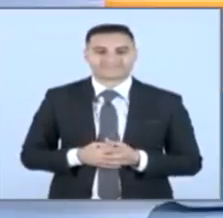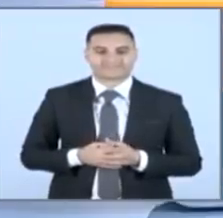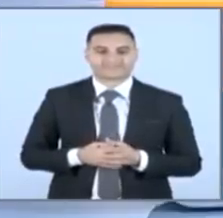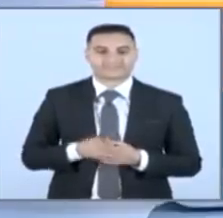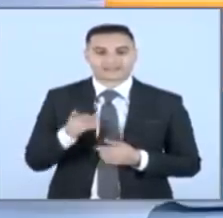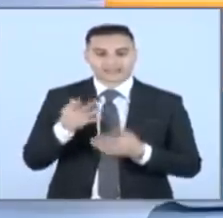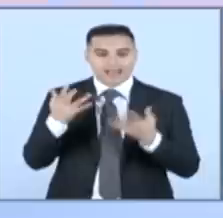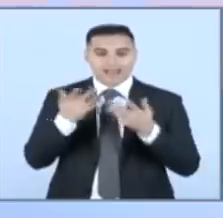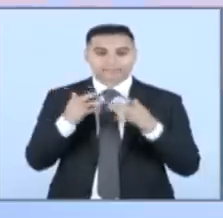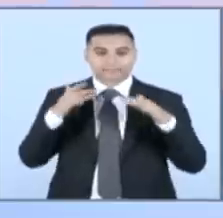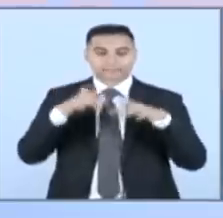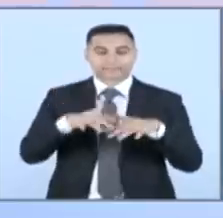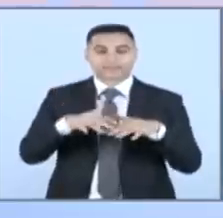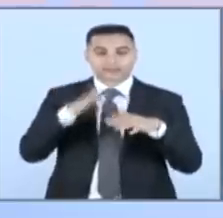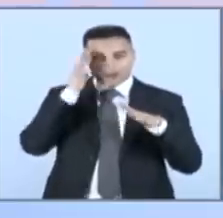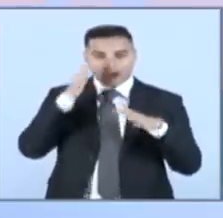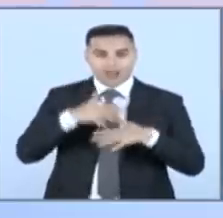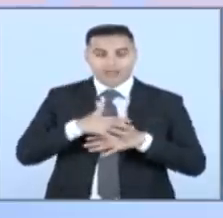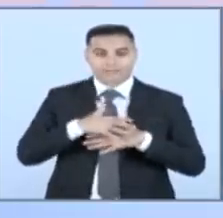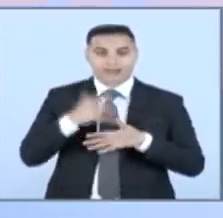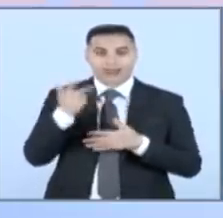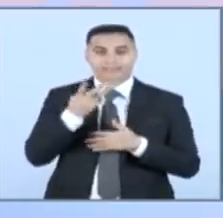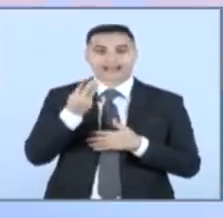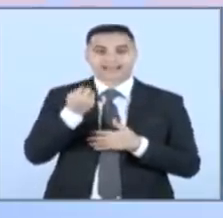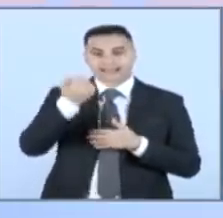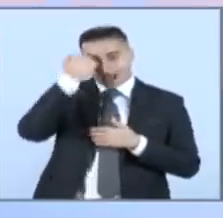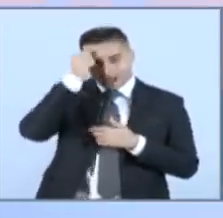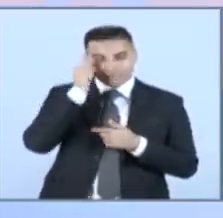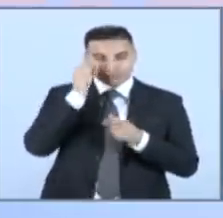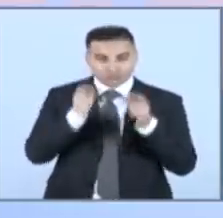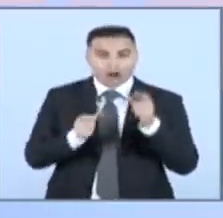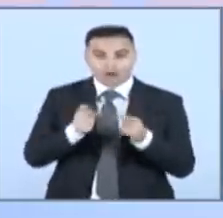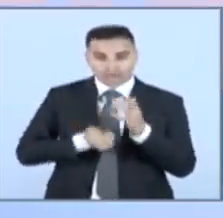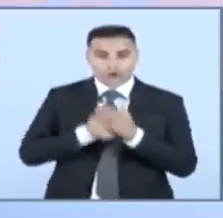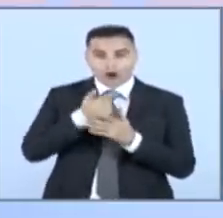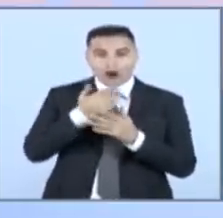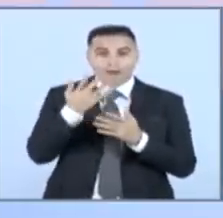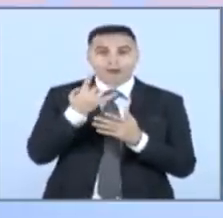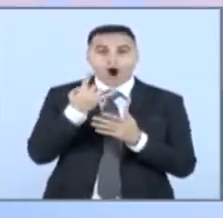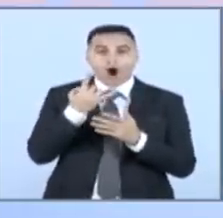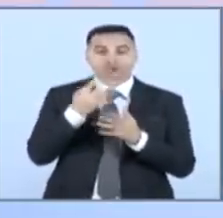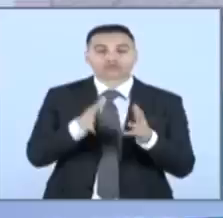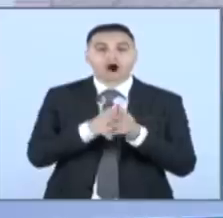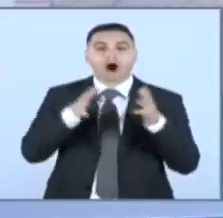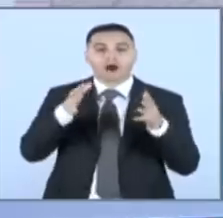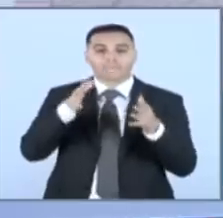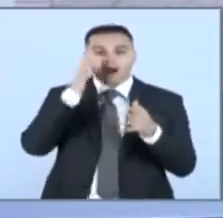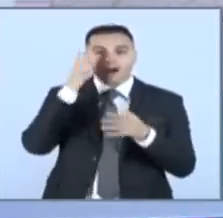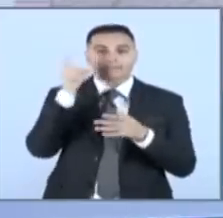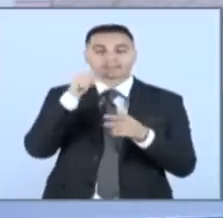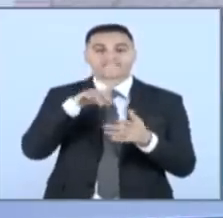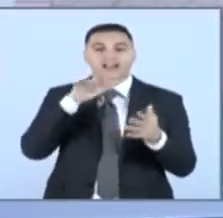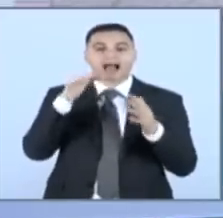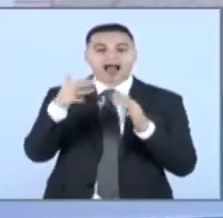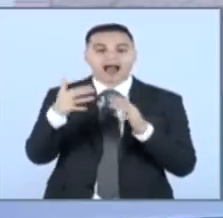يتسع لحوالي 30,000 مصلي، واحد من أكبر 10 مساجد في العالم.